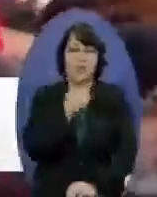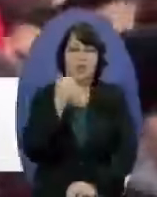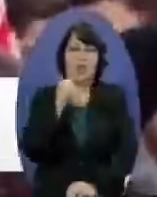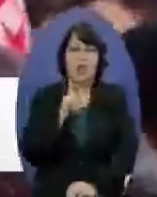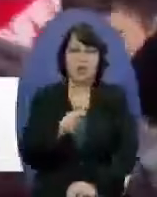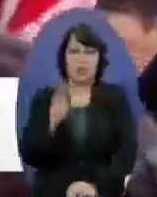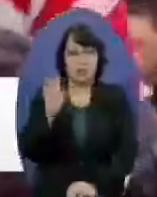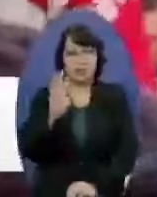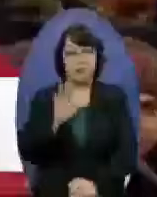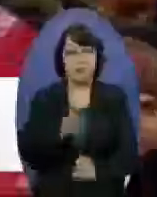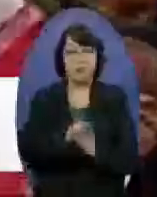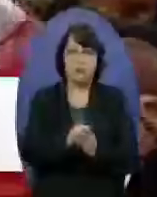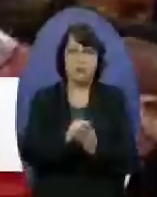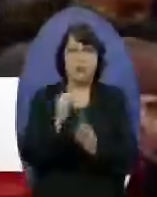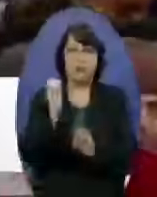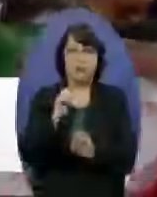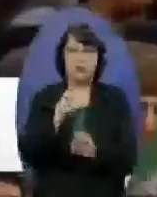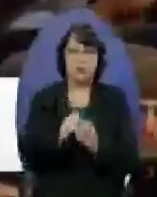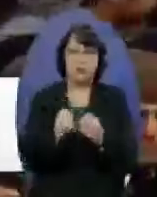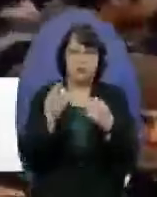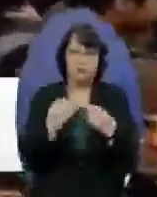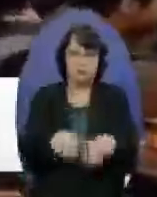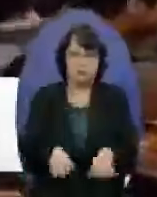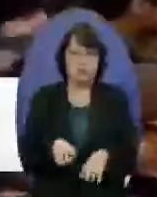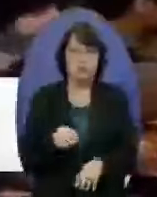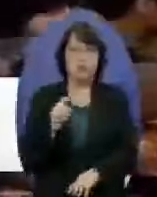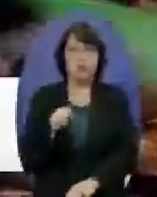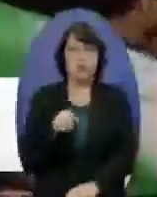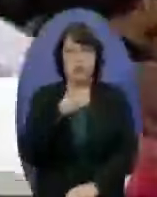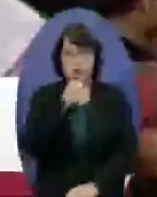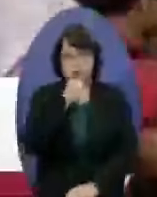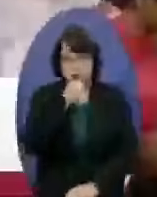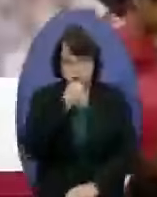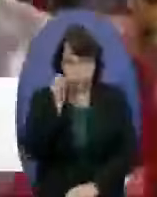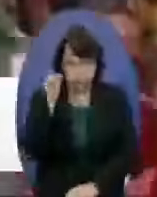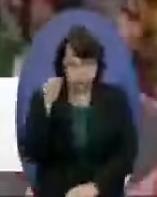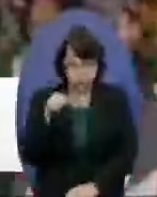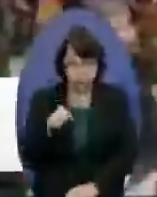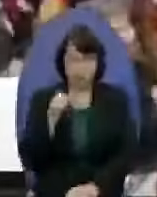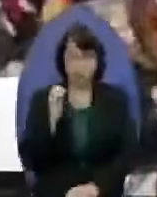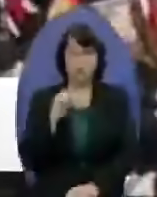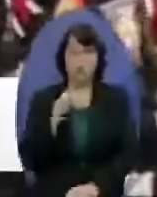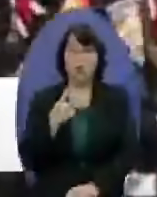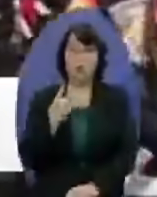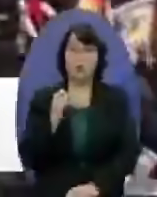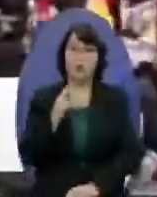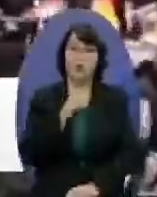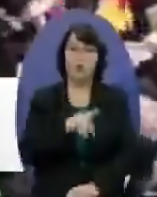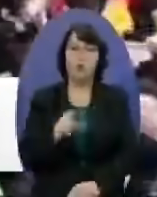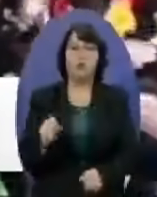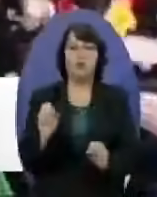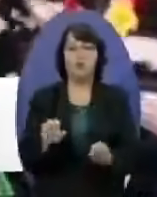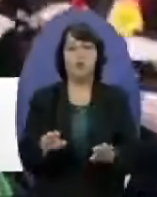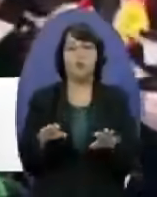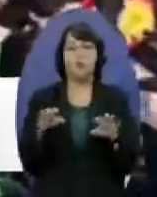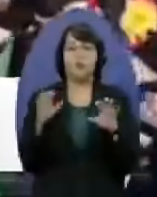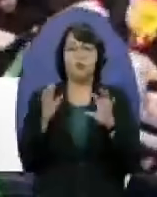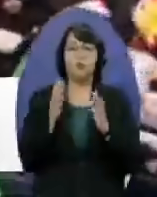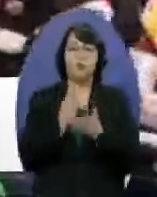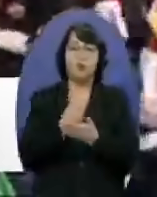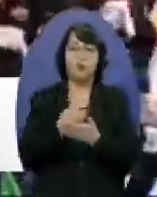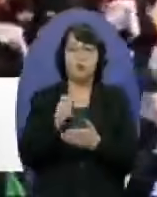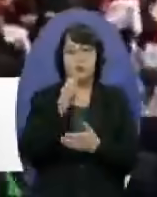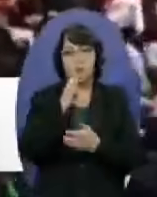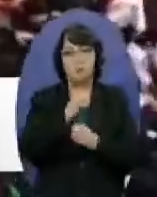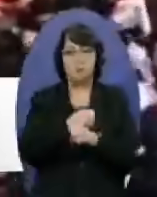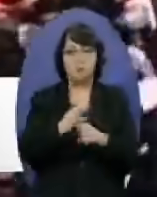ёс хийх арга хэмжээ болсон юм. За Тегранд гашуудлын энэ ёслолд 2 сая гаруй хүн оролцсон хэмээн хэвлэл мэдээллийн эрхлүүд дамжуулж байна.